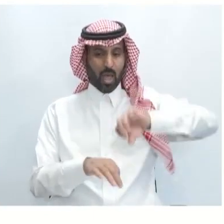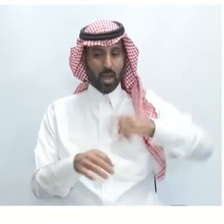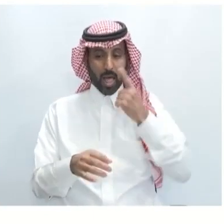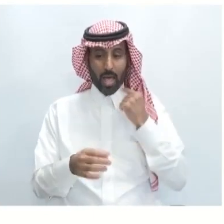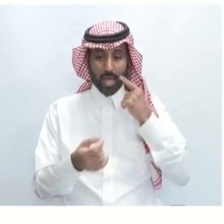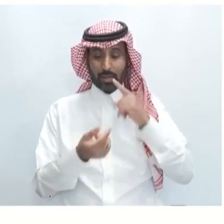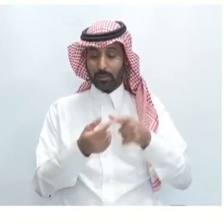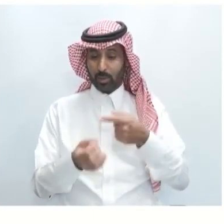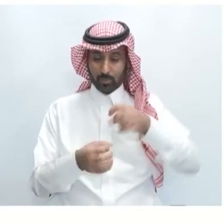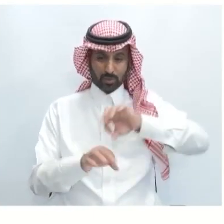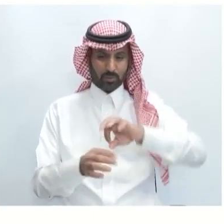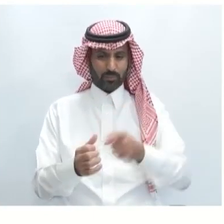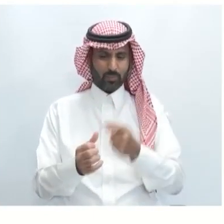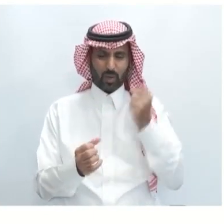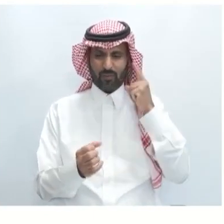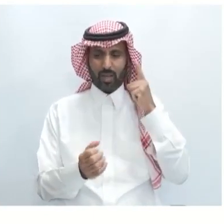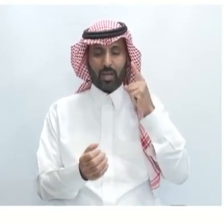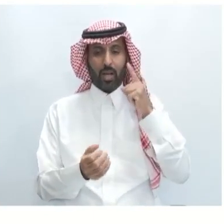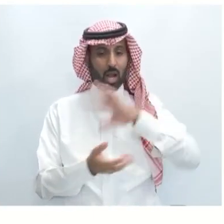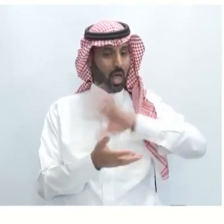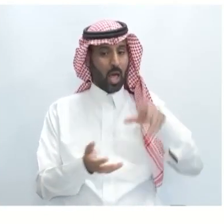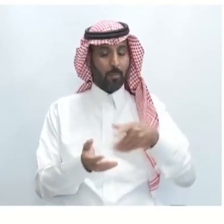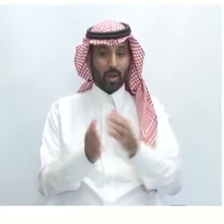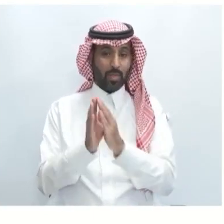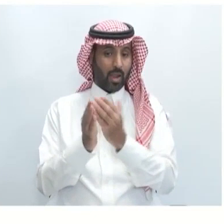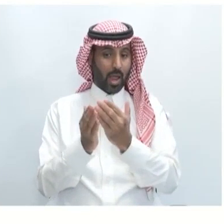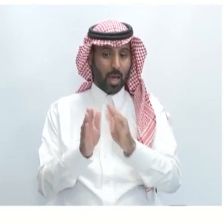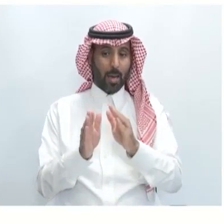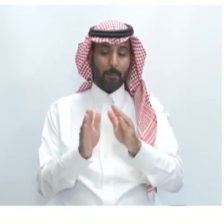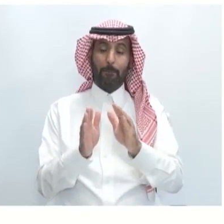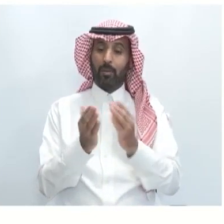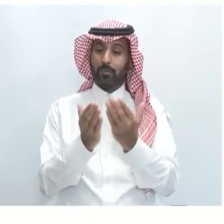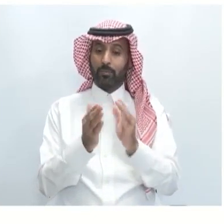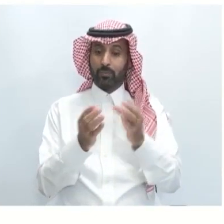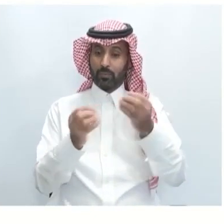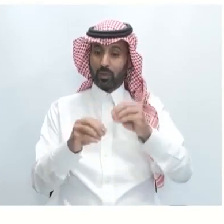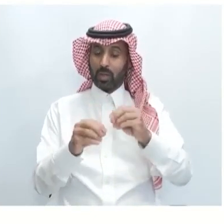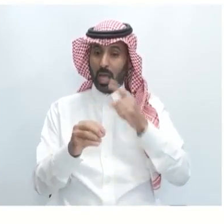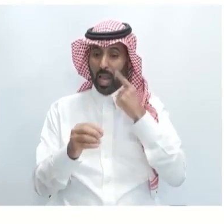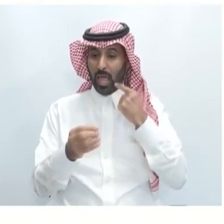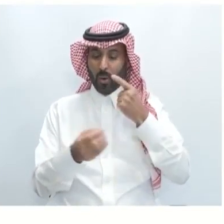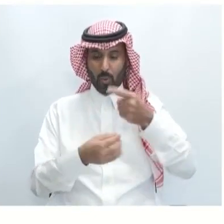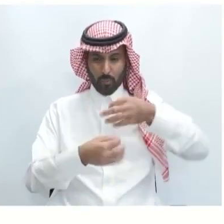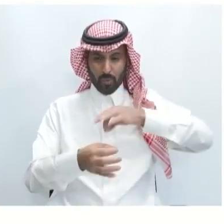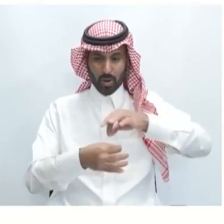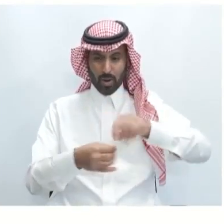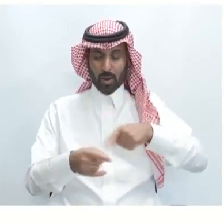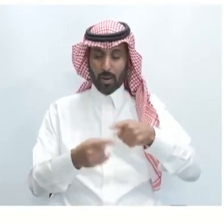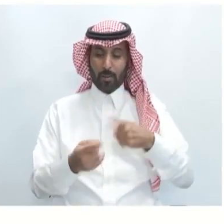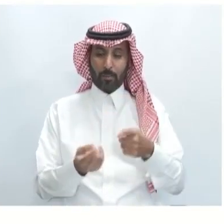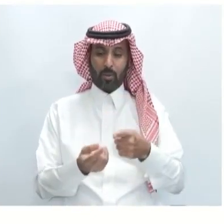الحيويه لاحظ معي الفكره العامه لهذا الباب تقوم المركبات العضويه الحيويه وهي